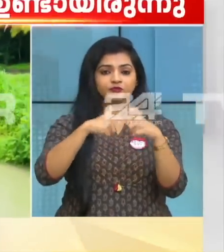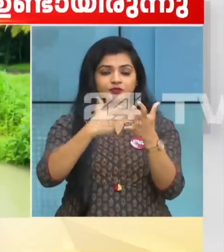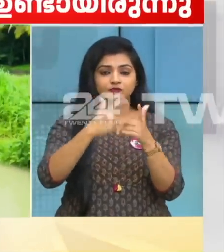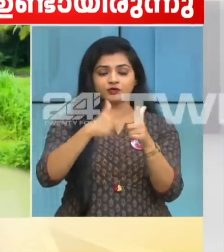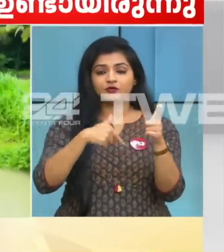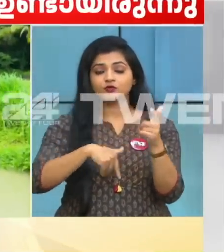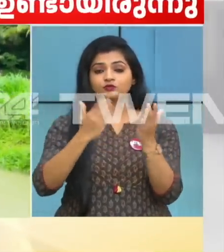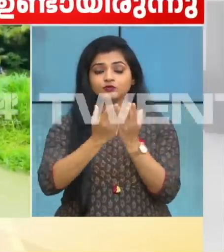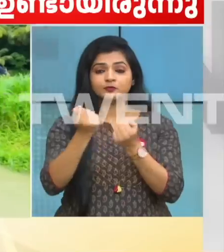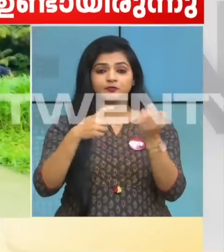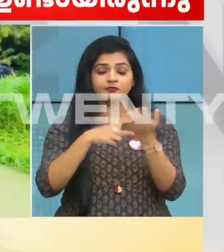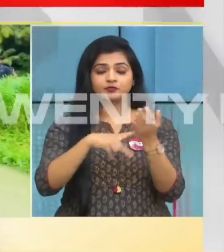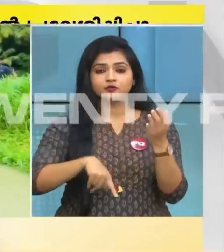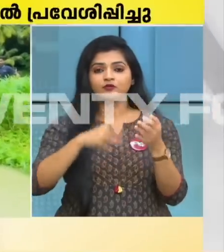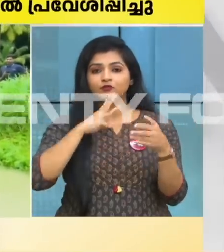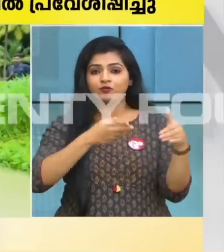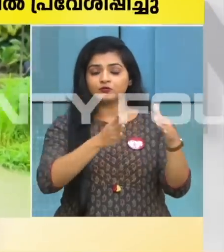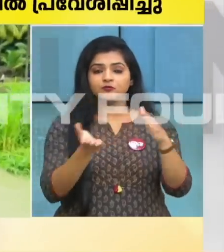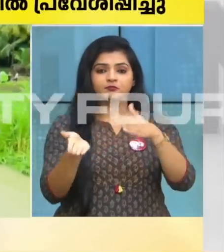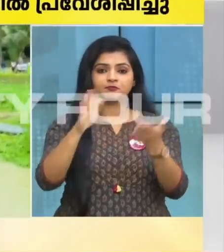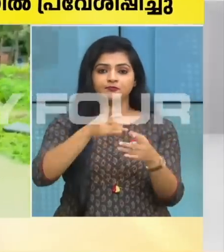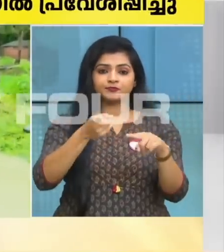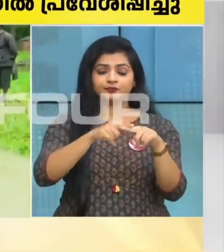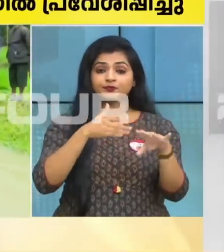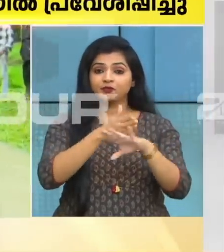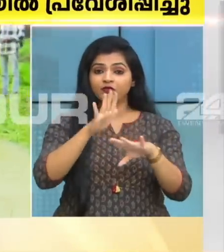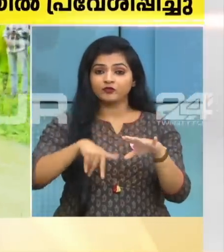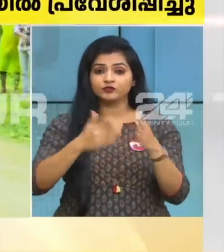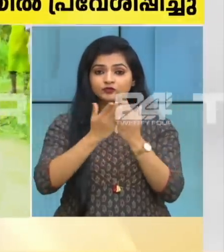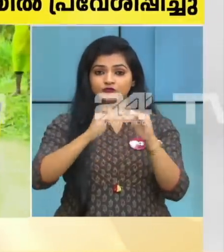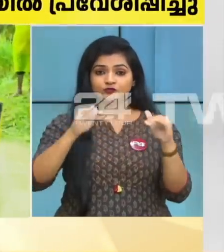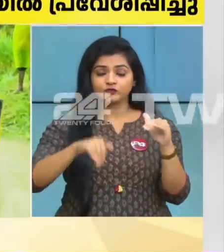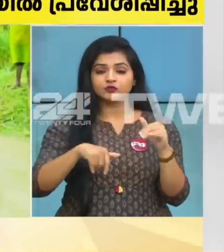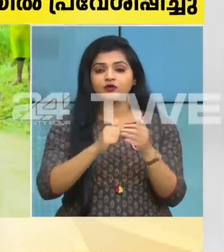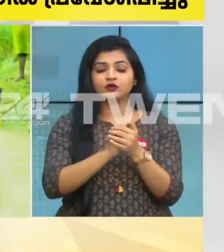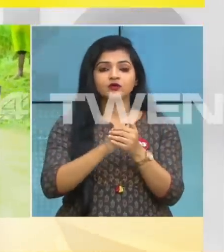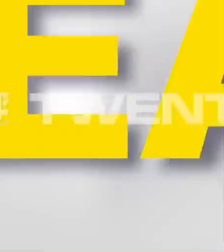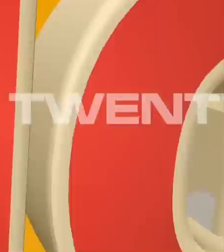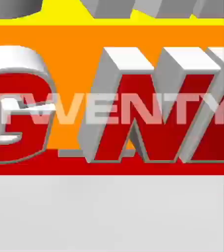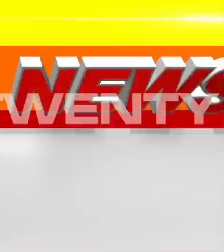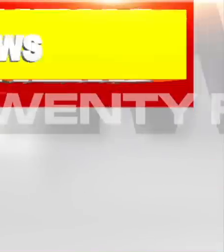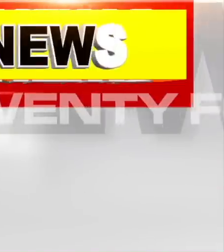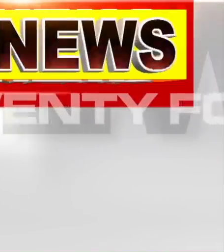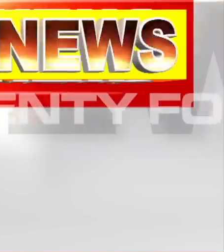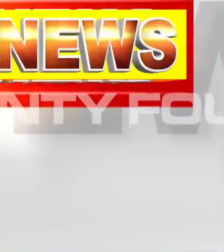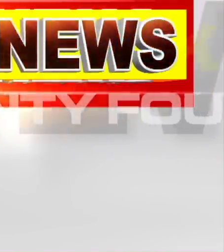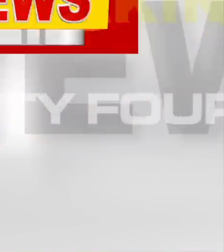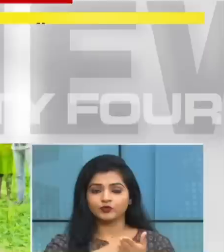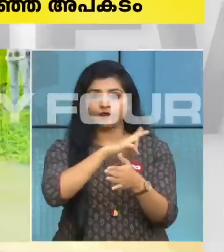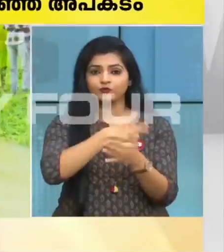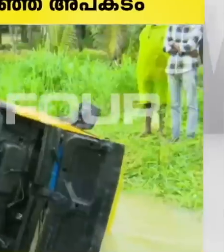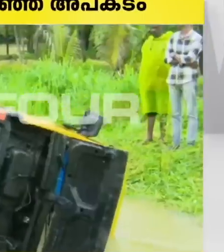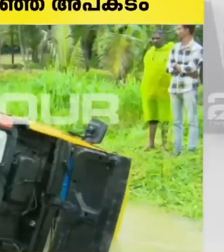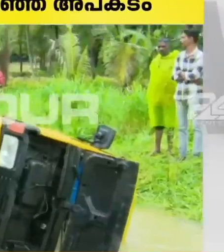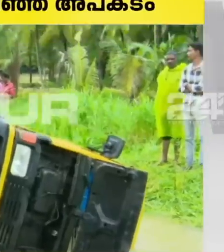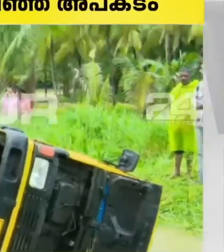കനാലിലേക്ക് മറിഞ്ഞത്. പരിക്കേറ്റ കുട്ടികളെ ആലത്തൂർ താലൂക്ക് ആശുപത്രിയിലേക്കും ക്രസന്റ് ആശുപത്രിയിലേക്കുമാണ് എത്തിച്ചത്. ഇദ്ദേഹമാണ് ഈ സംഭവം നടക്കുന്നതിന്റെ ഒരു ദൃക്സാക്ഷി.